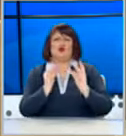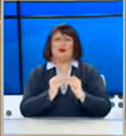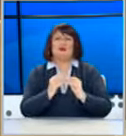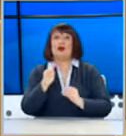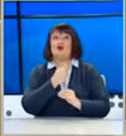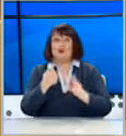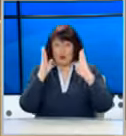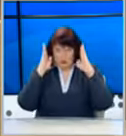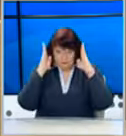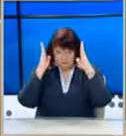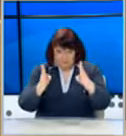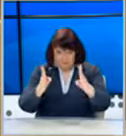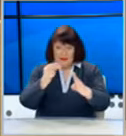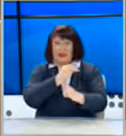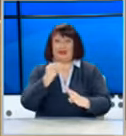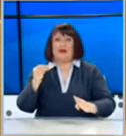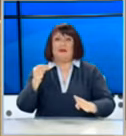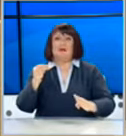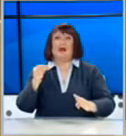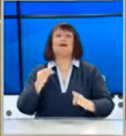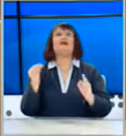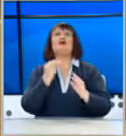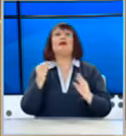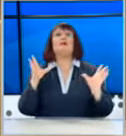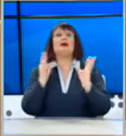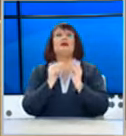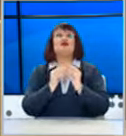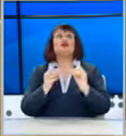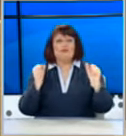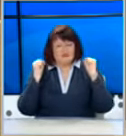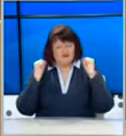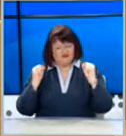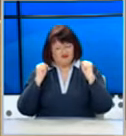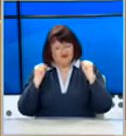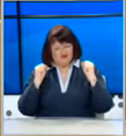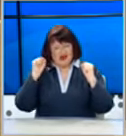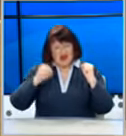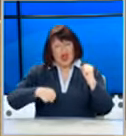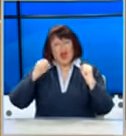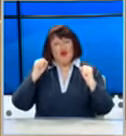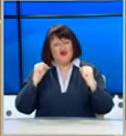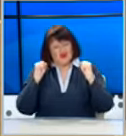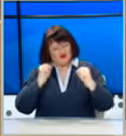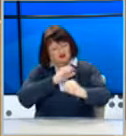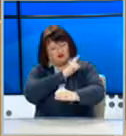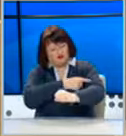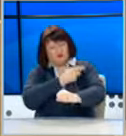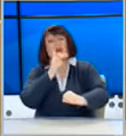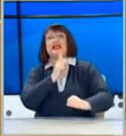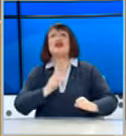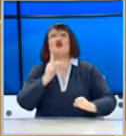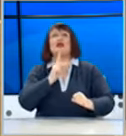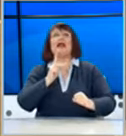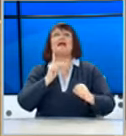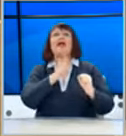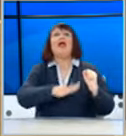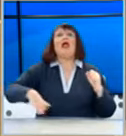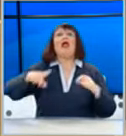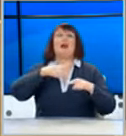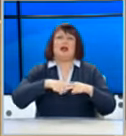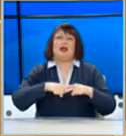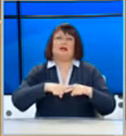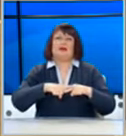θεματικό. Αφορά την ανθεκτικότητα της πατρίδας μας, την ανθεκτικότητα της κοινωνίας μας.